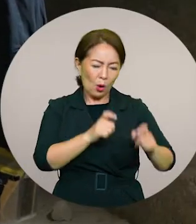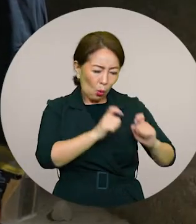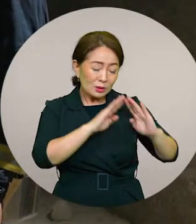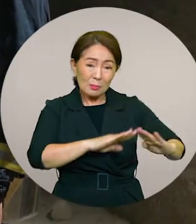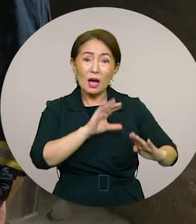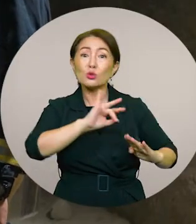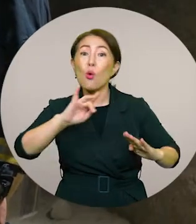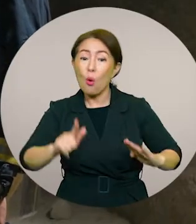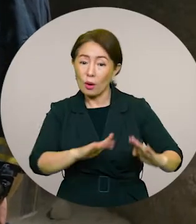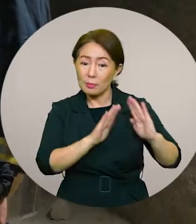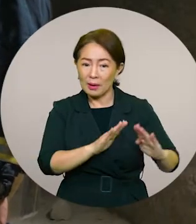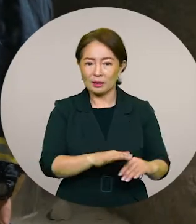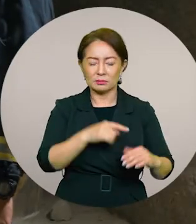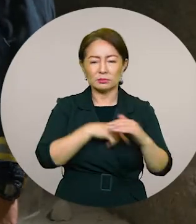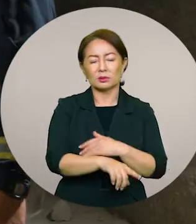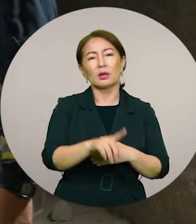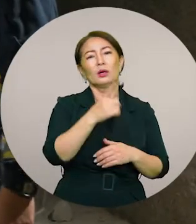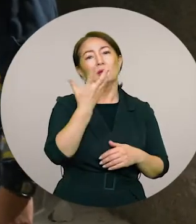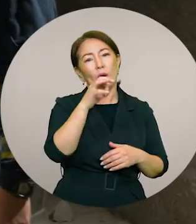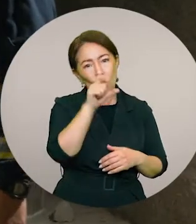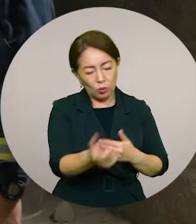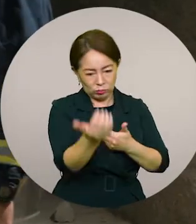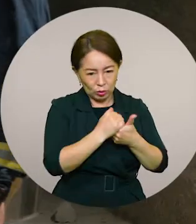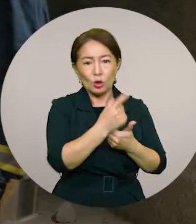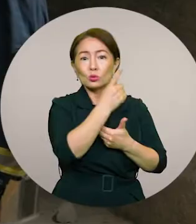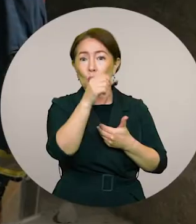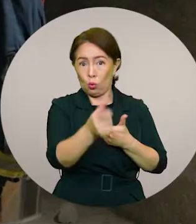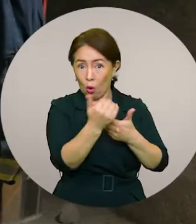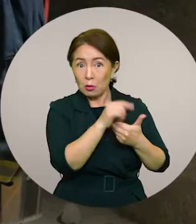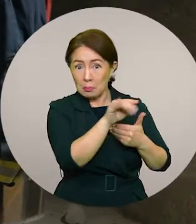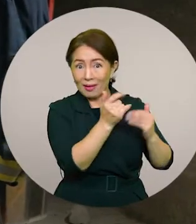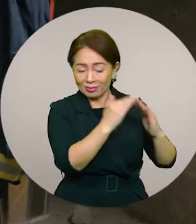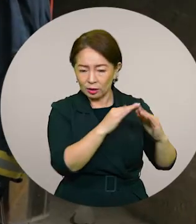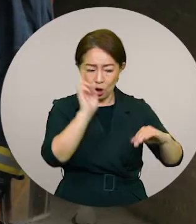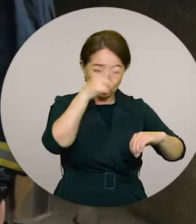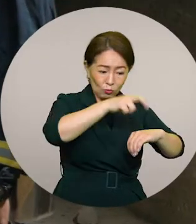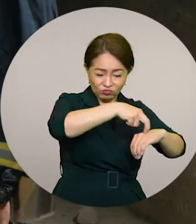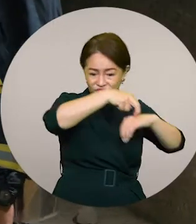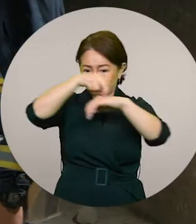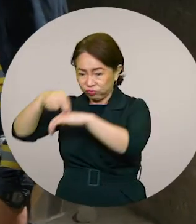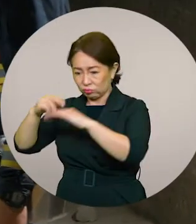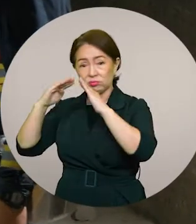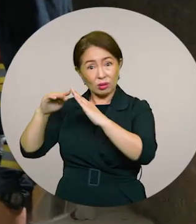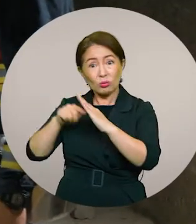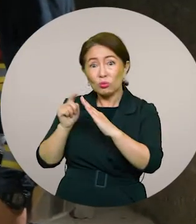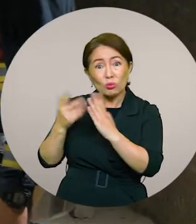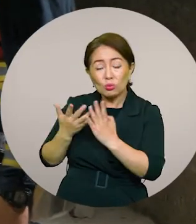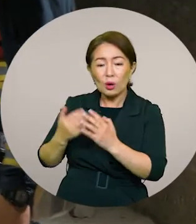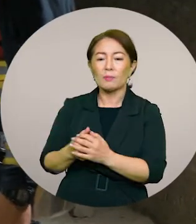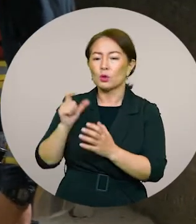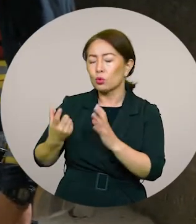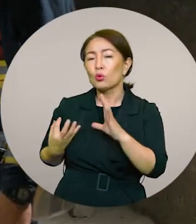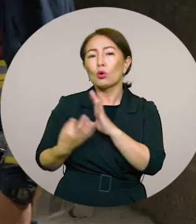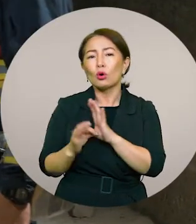хорогдох байр маань болохоор одоо 50 хүний багтаамжтай 100 хүний багтаамжтай гэж хоёр төрлөж байгаа. Энэ зөөрийн хорогдох байр маань болохоор